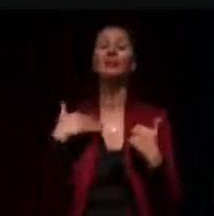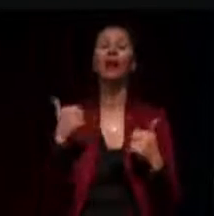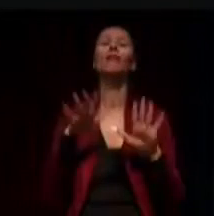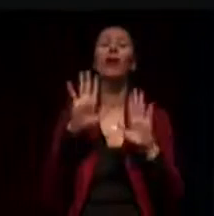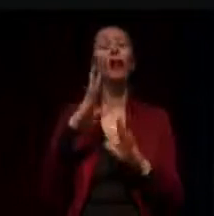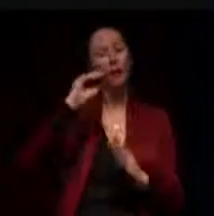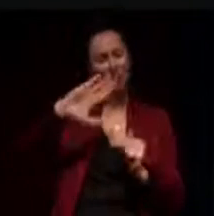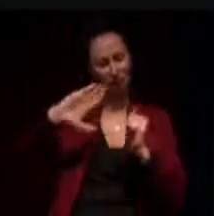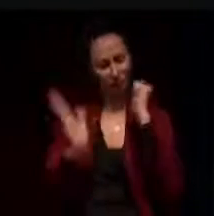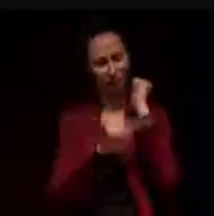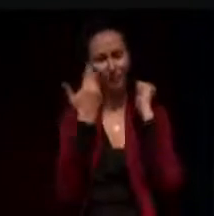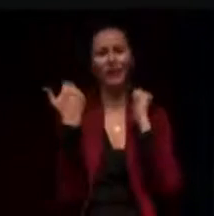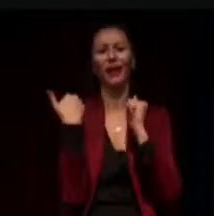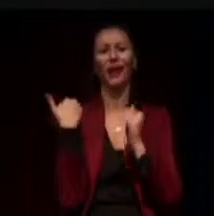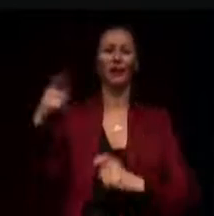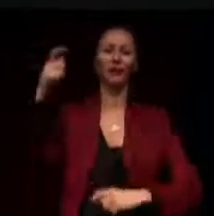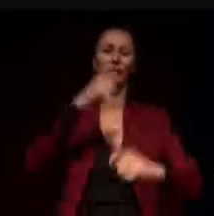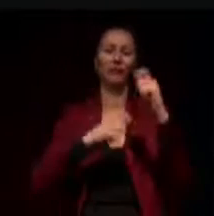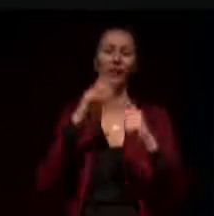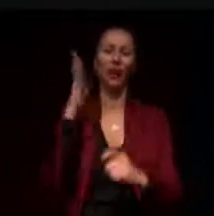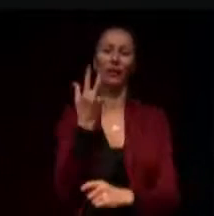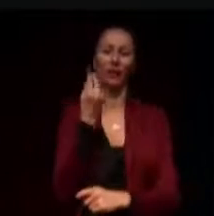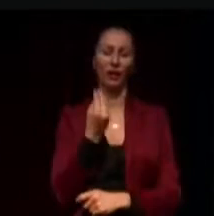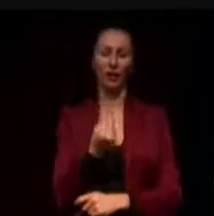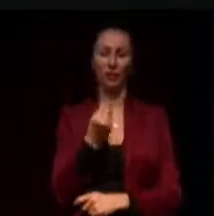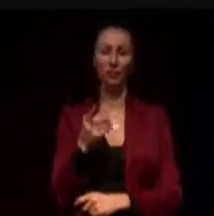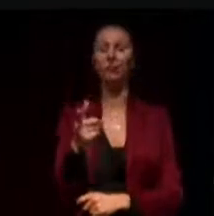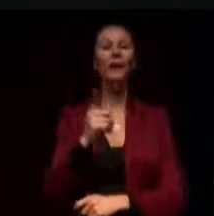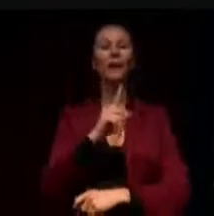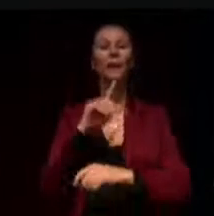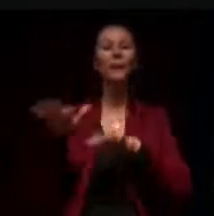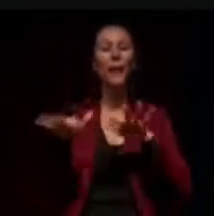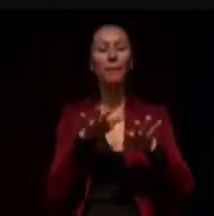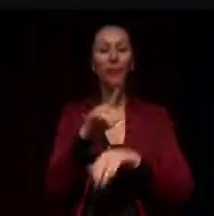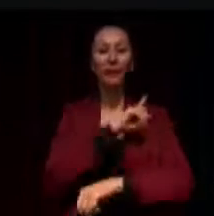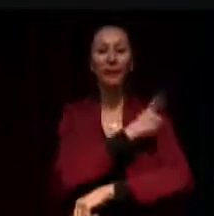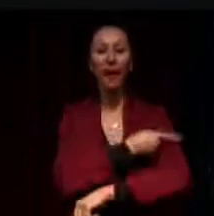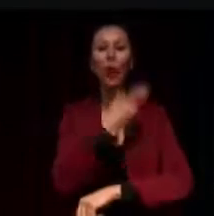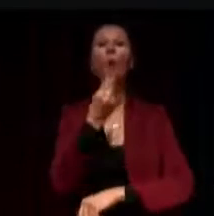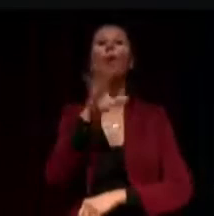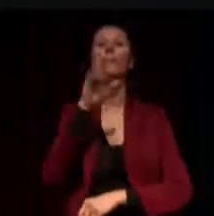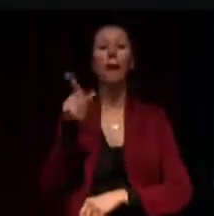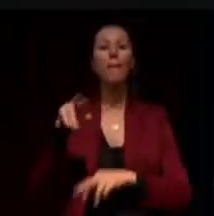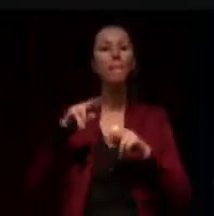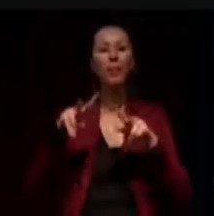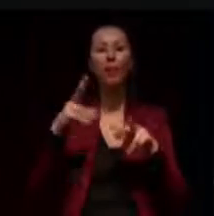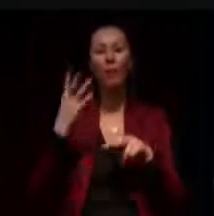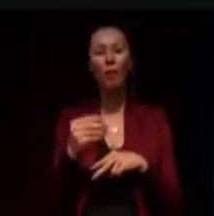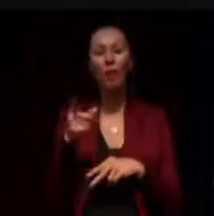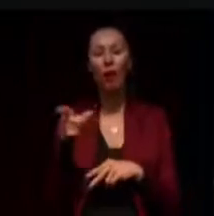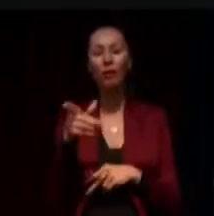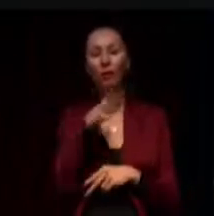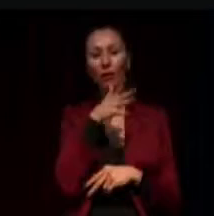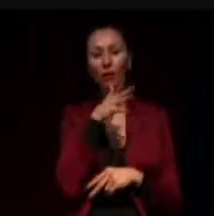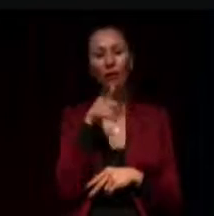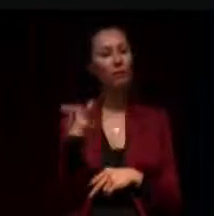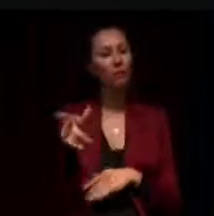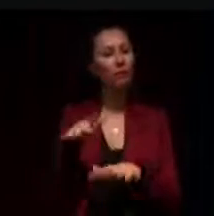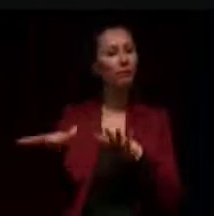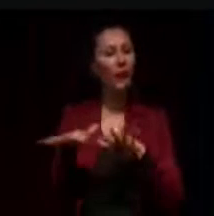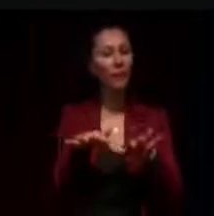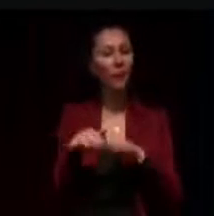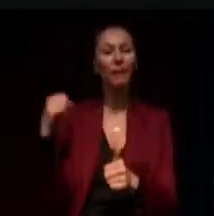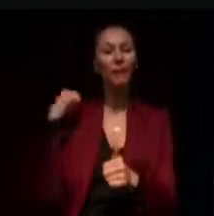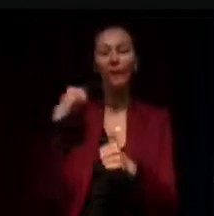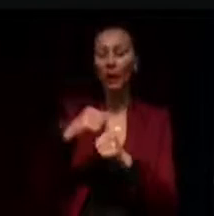en sağlıklısı. Burada depreme dayanıklı olmayan, hasar almış binalar ya da depremde